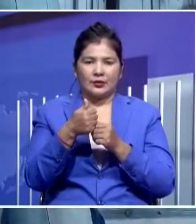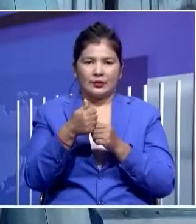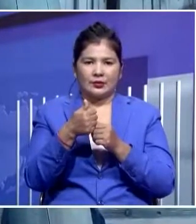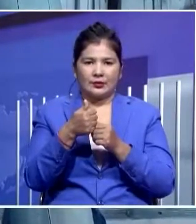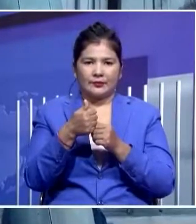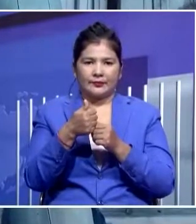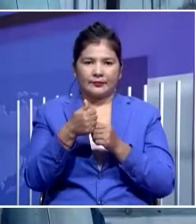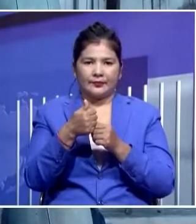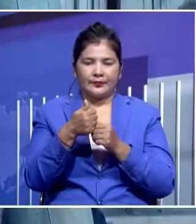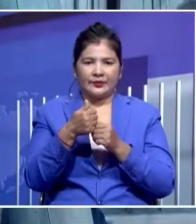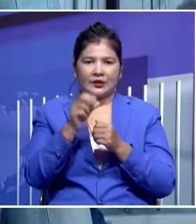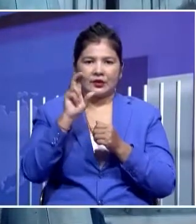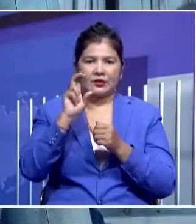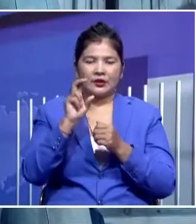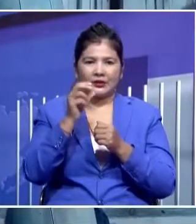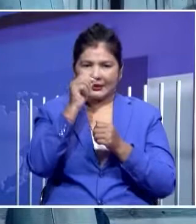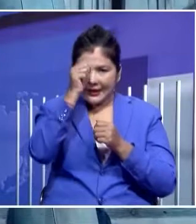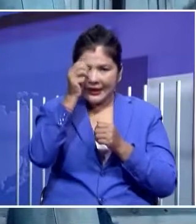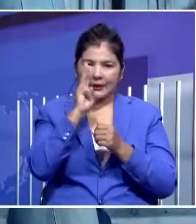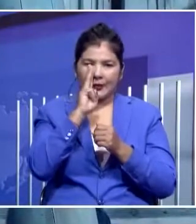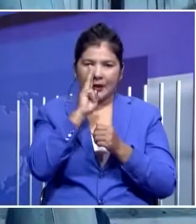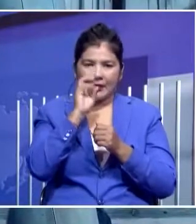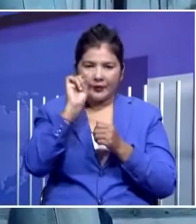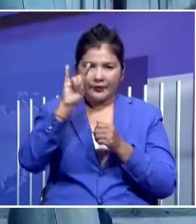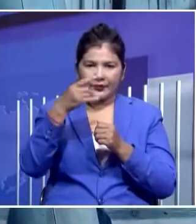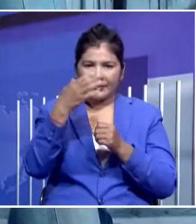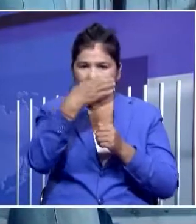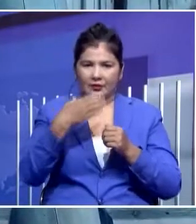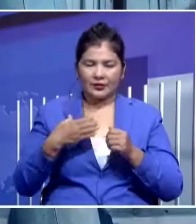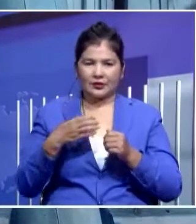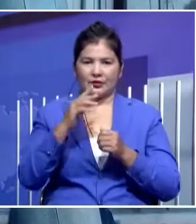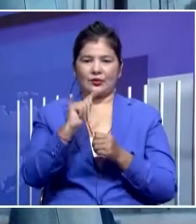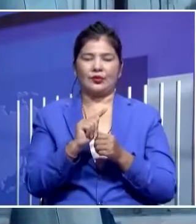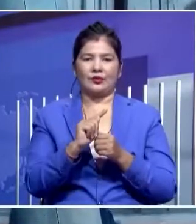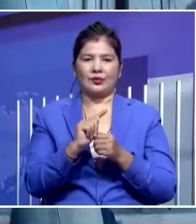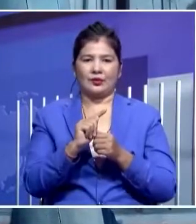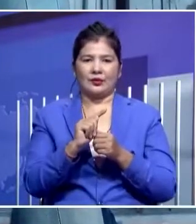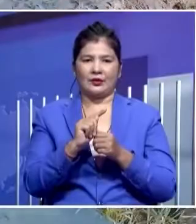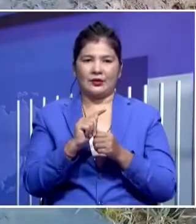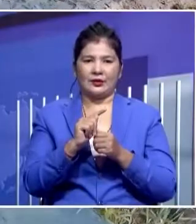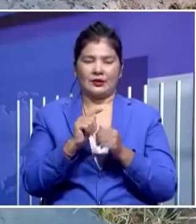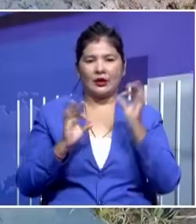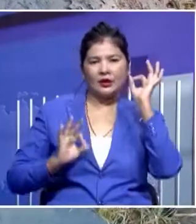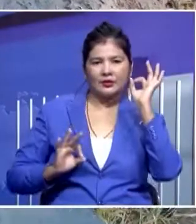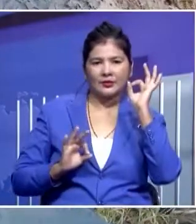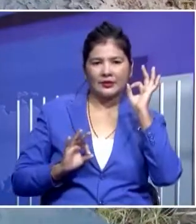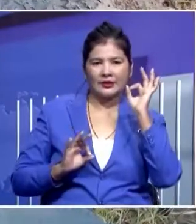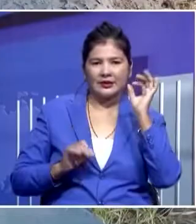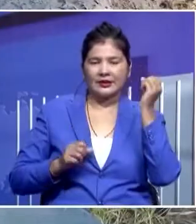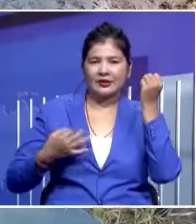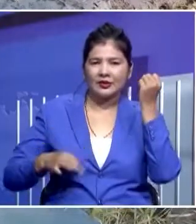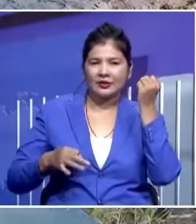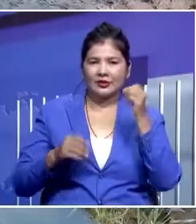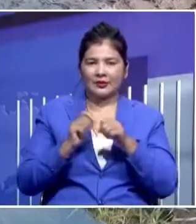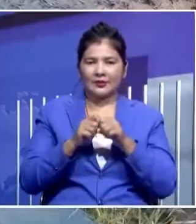दीपावलीमा दक्षिणीको मूर्ति बनाउनु होला। गणेश, कार्तिकी, लक्ष्मी सरस्वती। माटो, काठ,